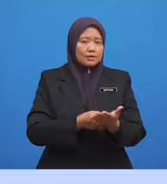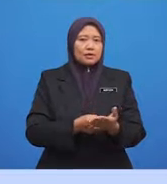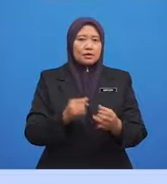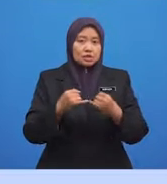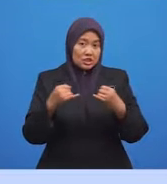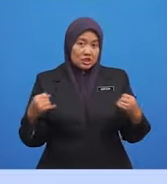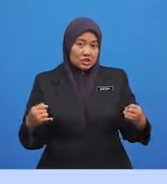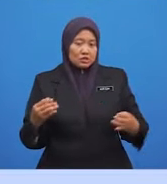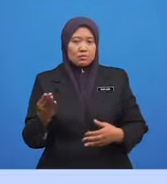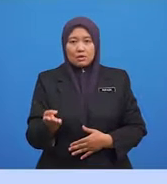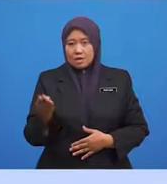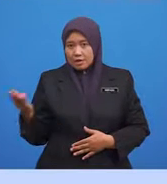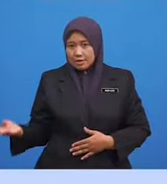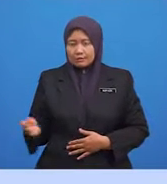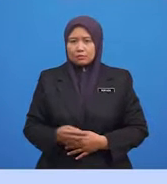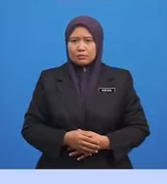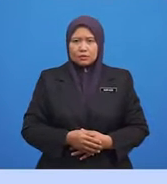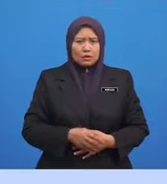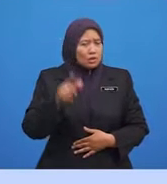Baiklah, lihat paparan ini.